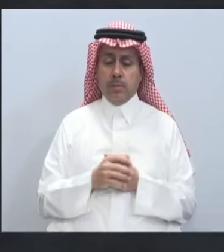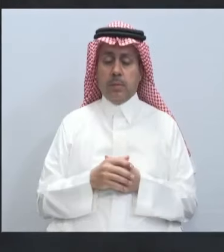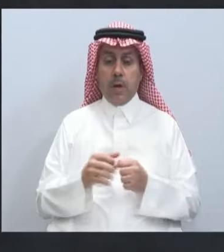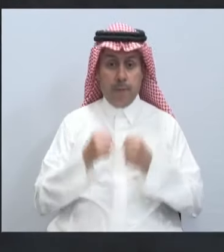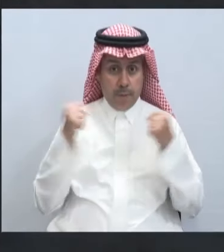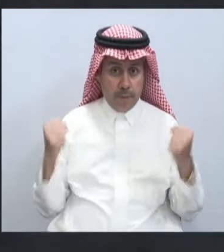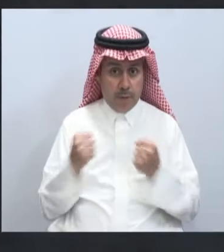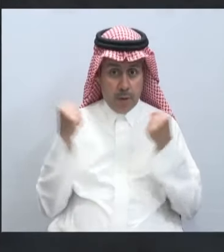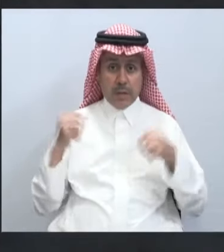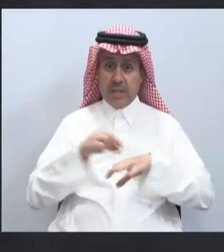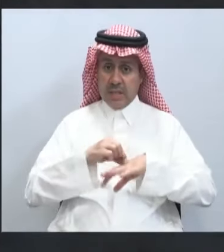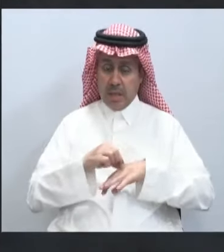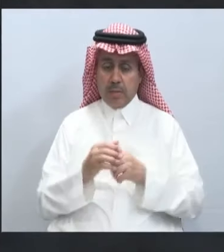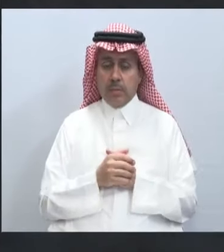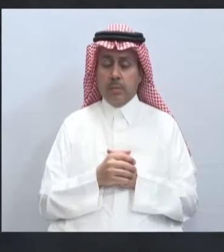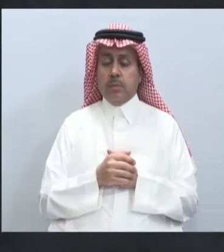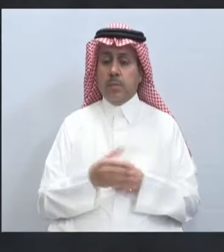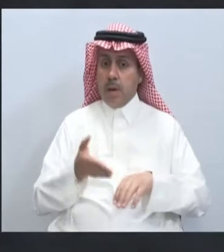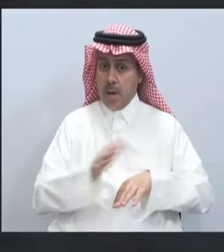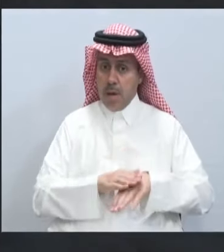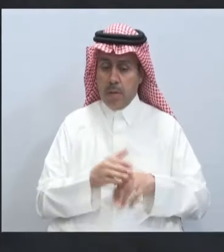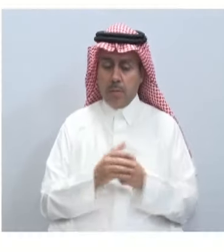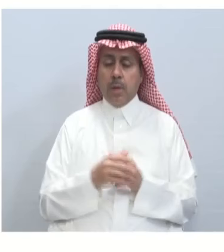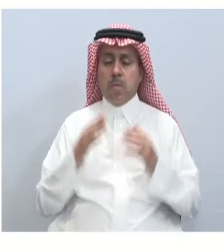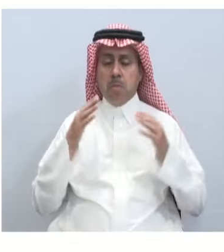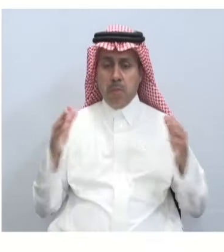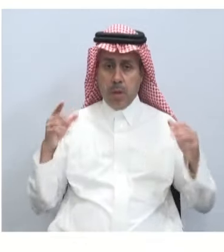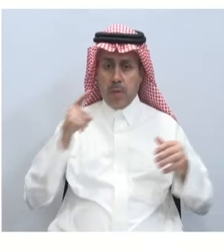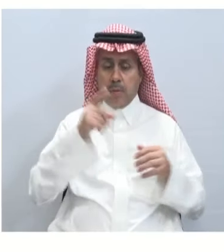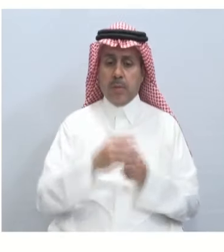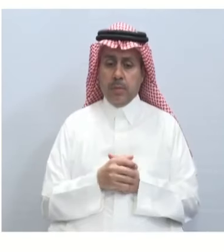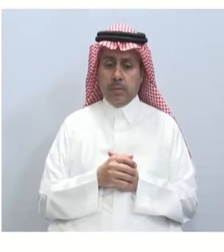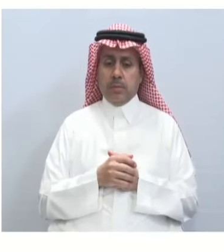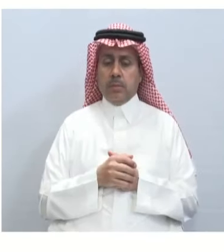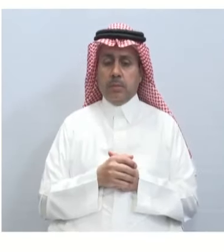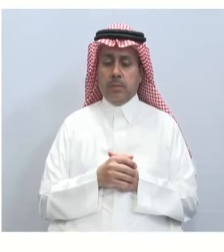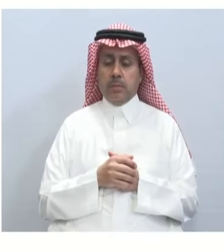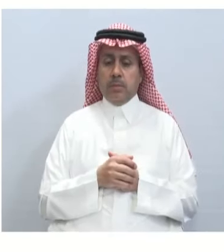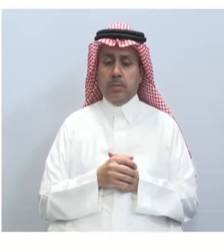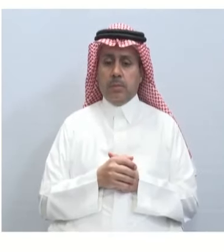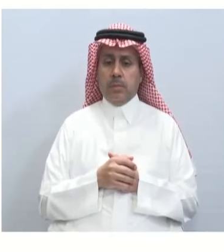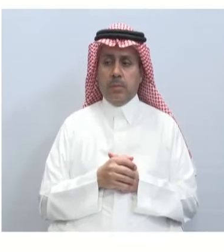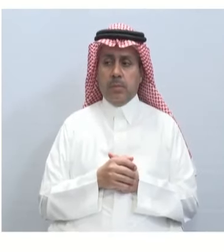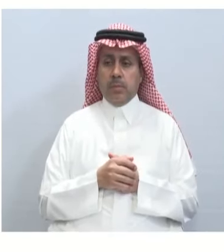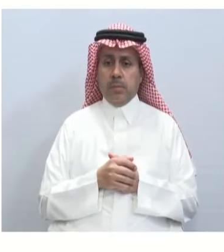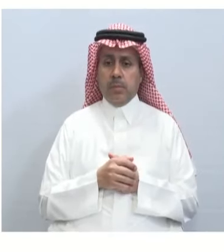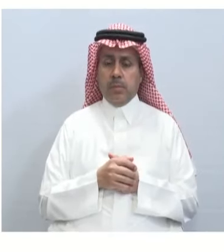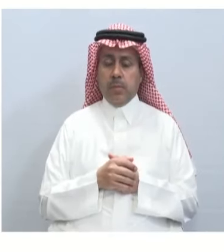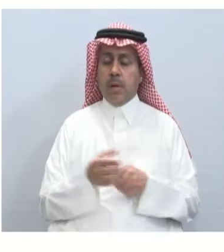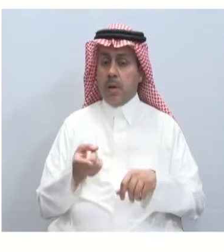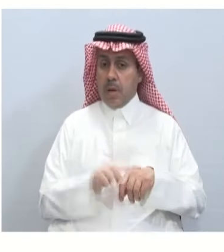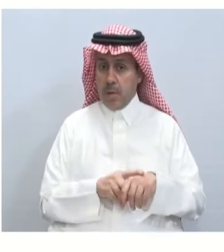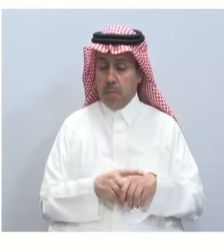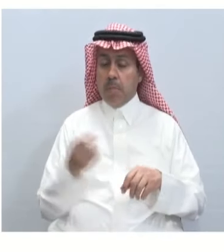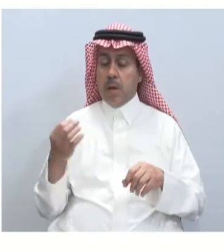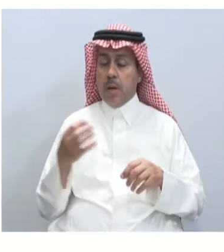الانسان على هذا الامر بارك الله فيكم ابنائي وبناتي ايضا من